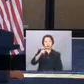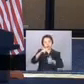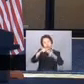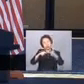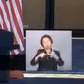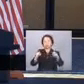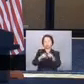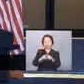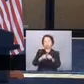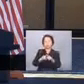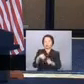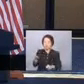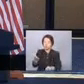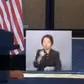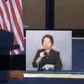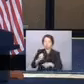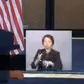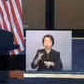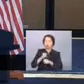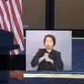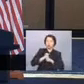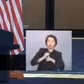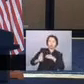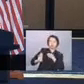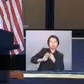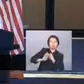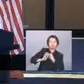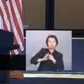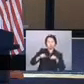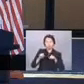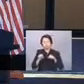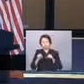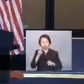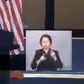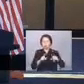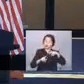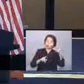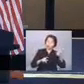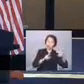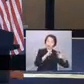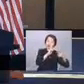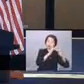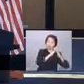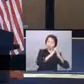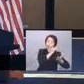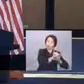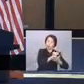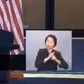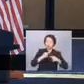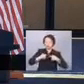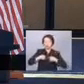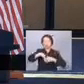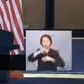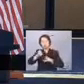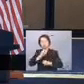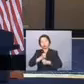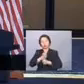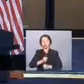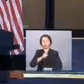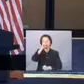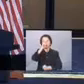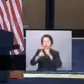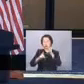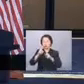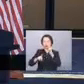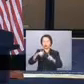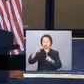Anda mengambil risiko. Orang lain juga di rumah, anda juga untuk pastikan